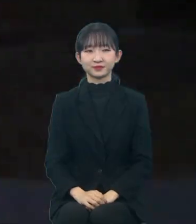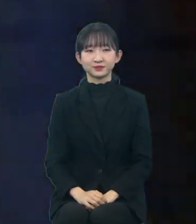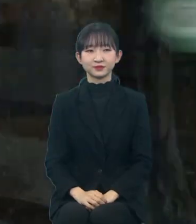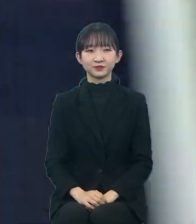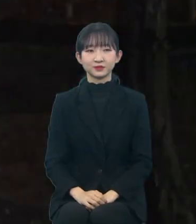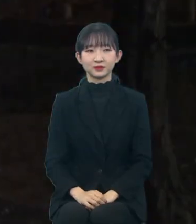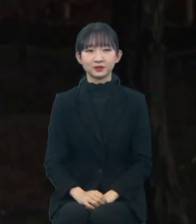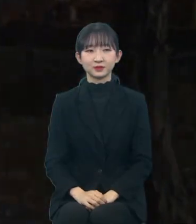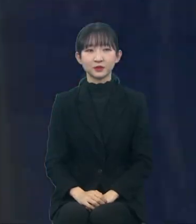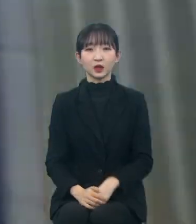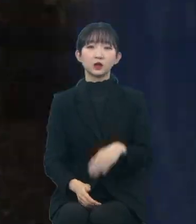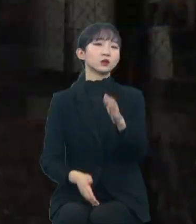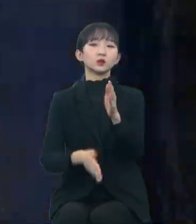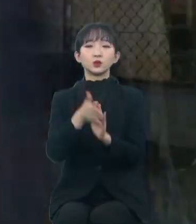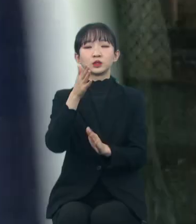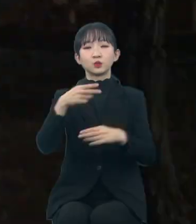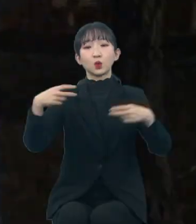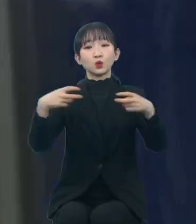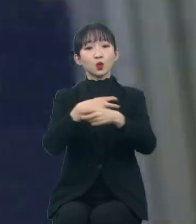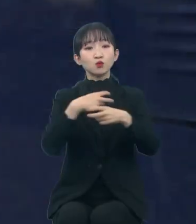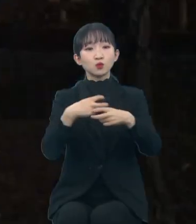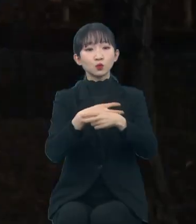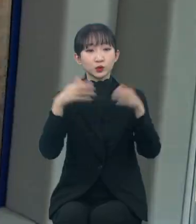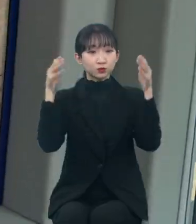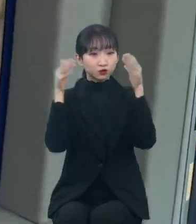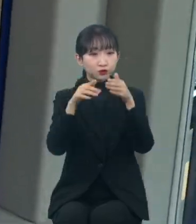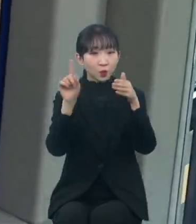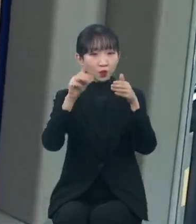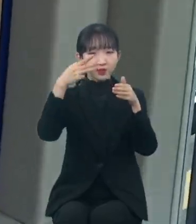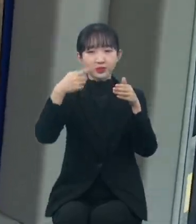차세대 도심형 교통수단으로 주목받는 트램.